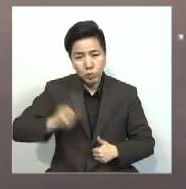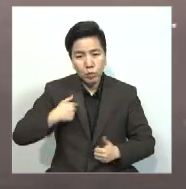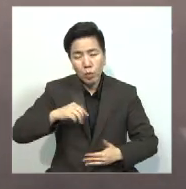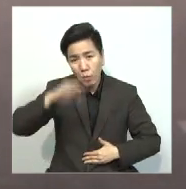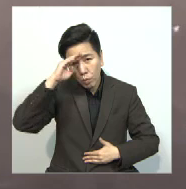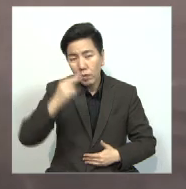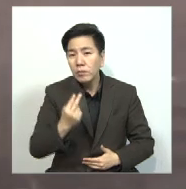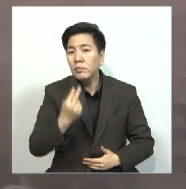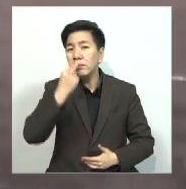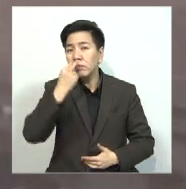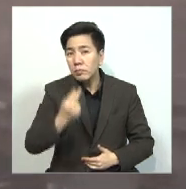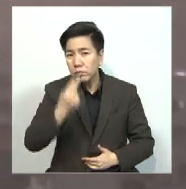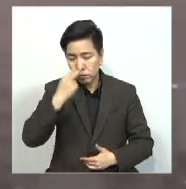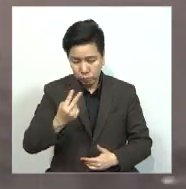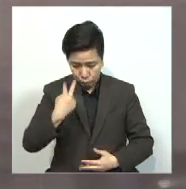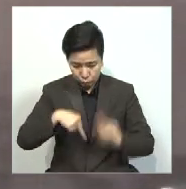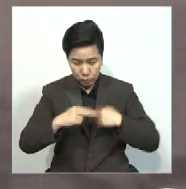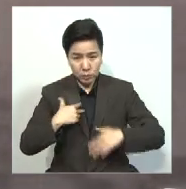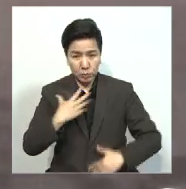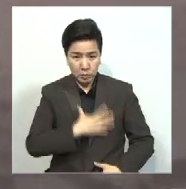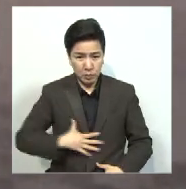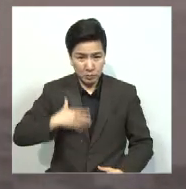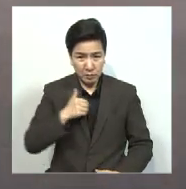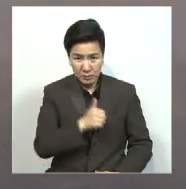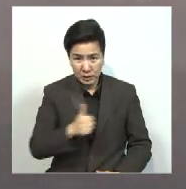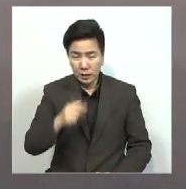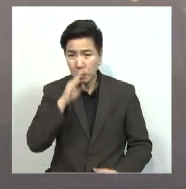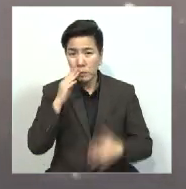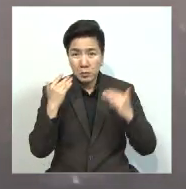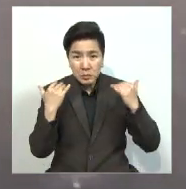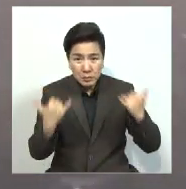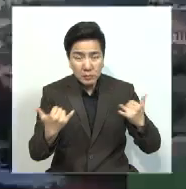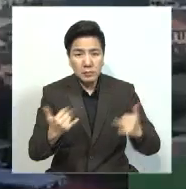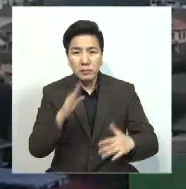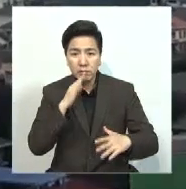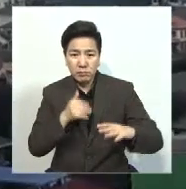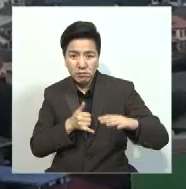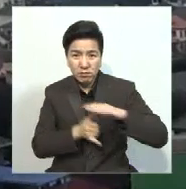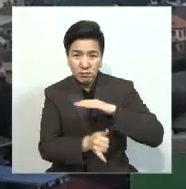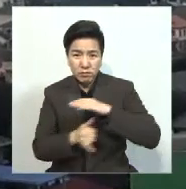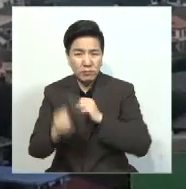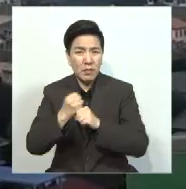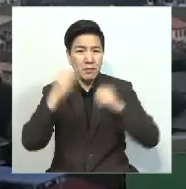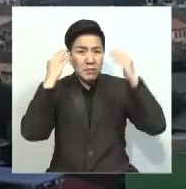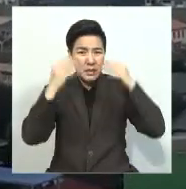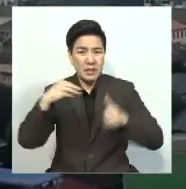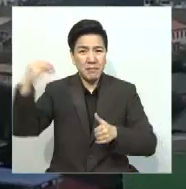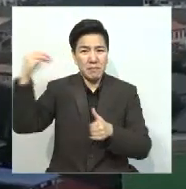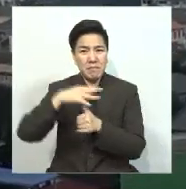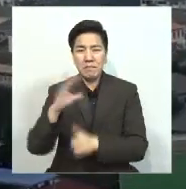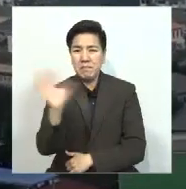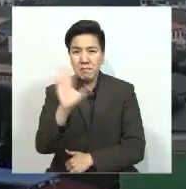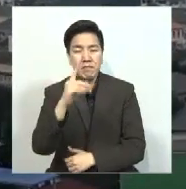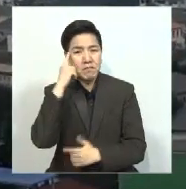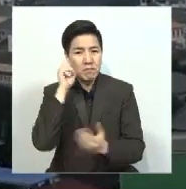ดยเฉพาะโรคระบบทางเดินหายใจต้องดูแลสุขภาพนะคะถ้าช่วงนี้เนี่ยหลีกเลี่ยงได้อย่าเพิ่งไปทำกิจกรรมกลางแจ้ง